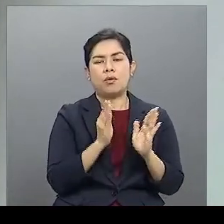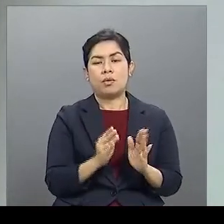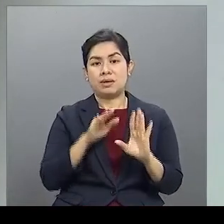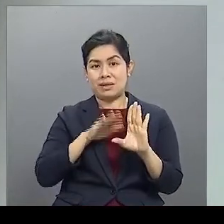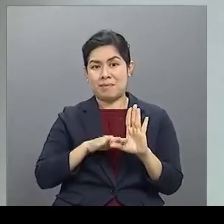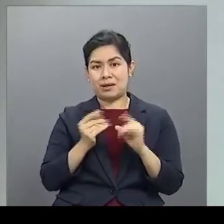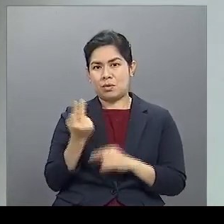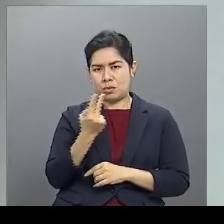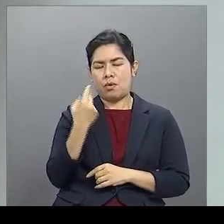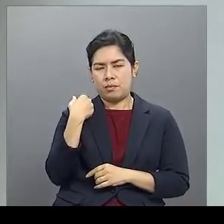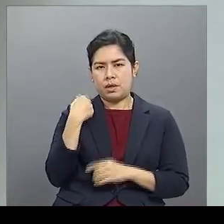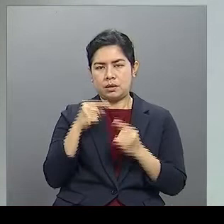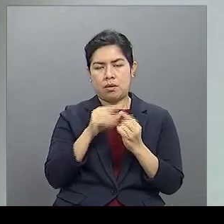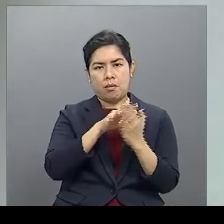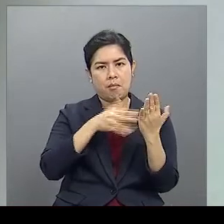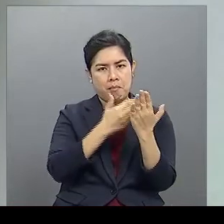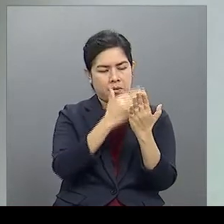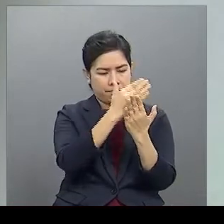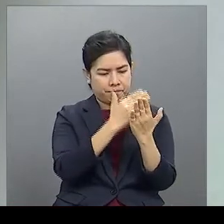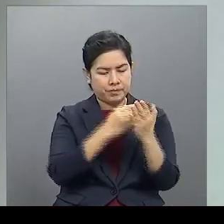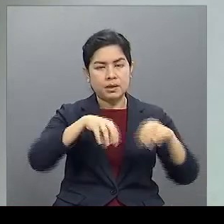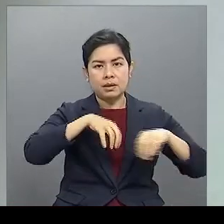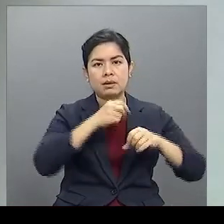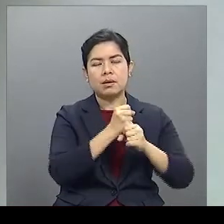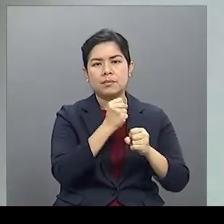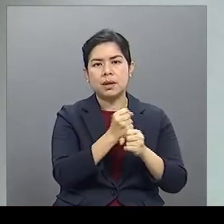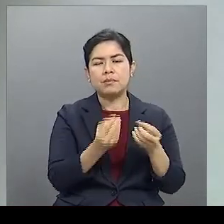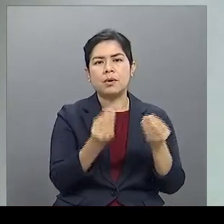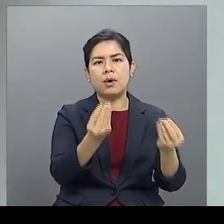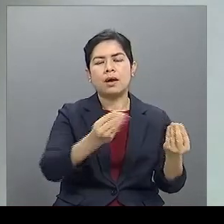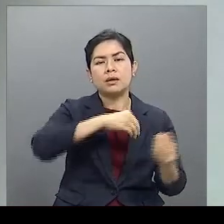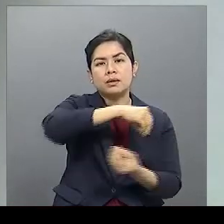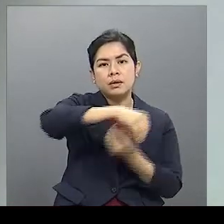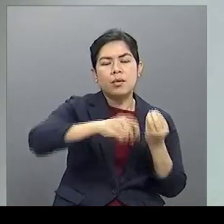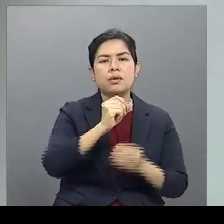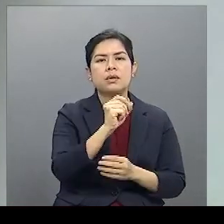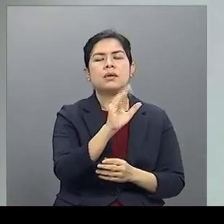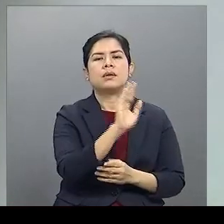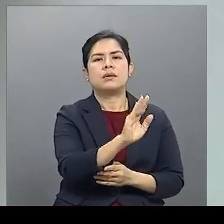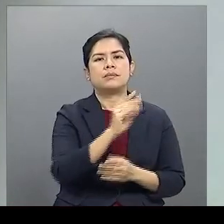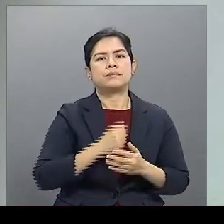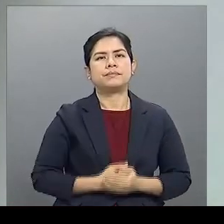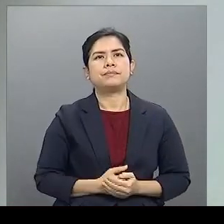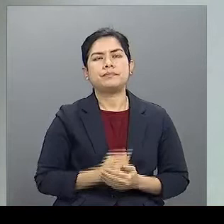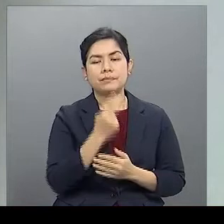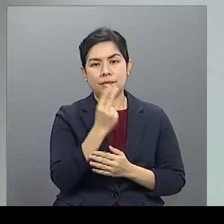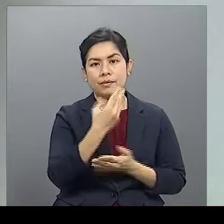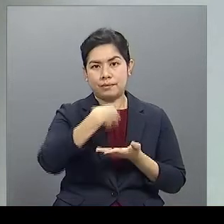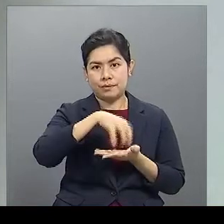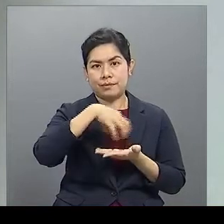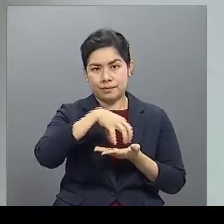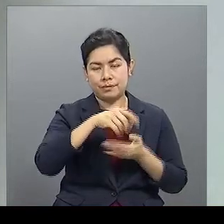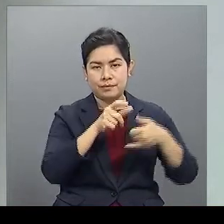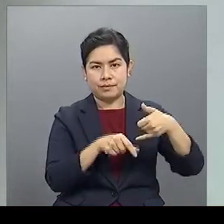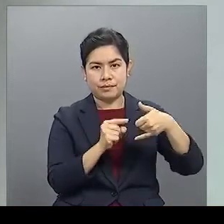นโยบายเฉพาะเพื่อพัฒนาเศรษฐกิจหากกลับมาเปิดด่านพรมแดนอีกครั้งนะคะติดตามรายงานของคุณติชิลาพุทธสาร